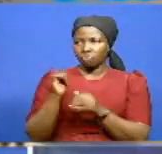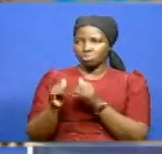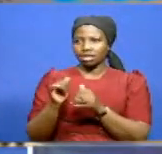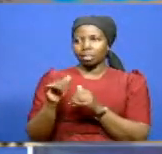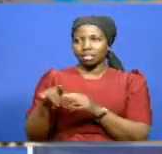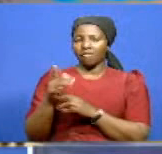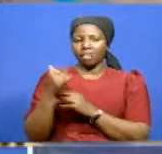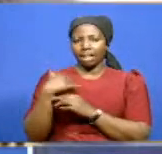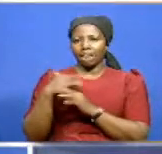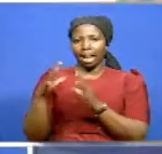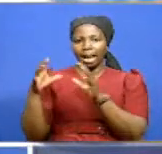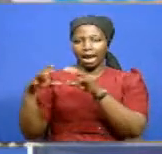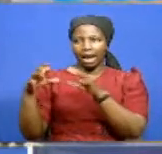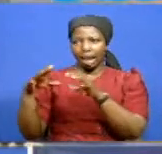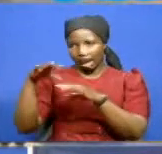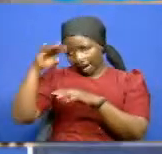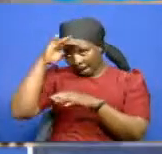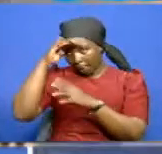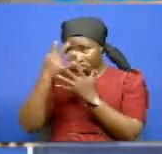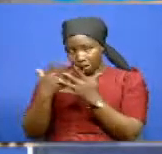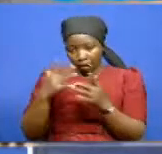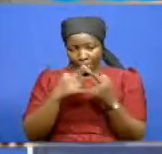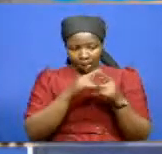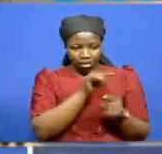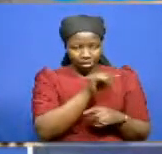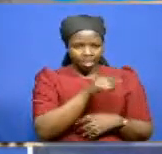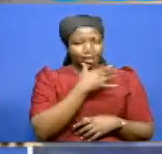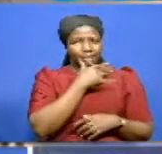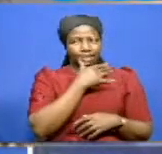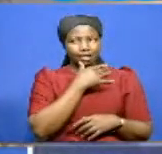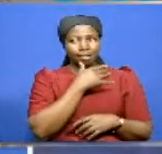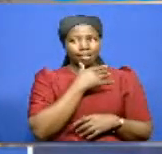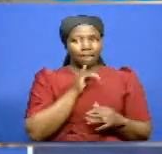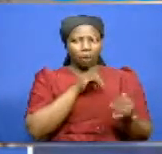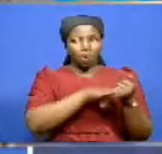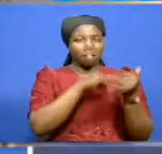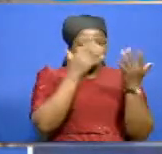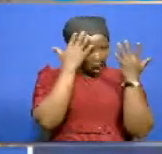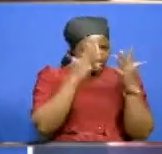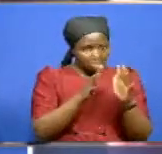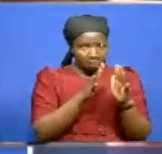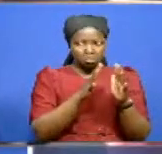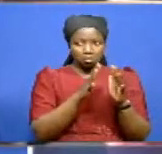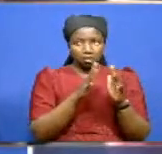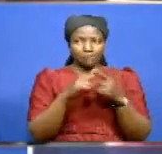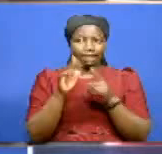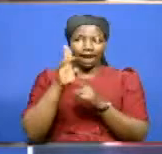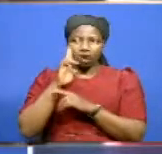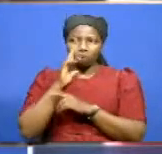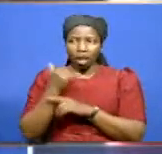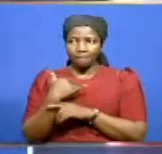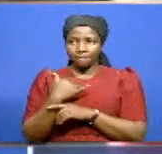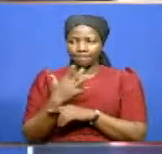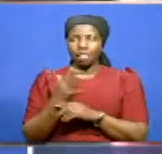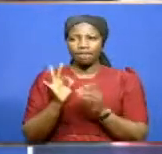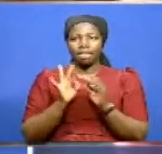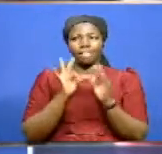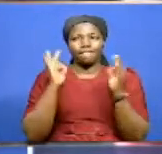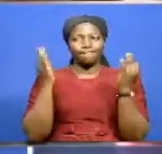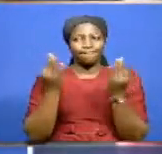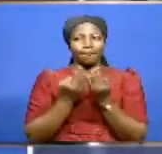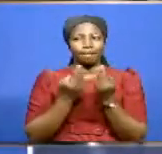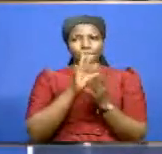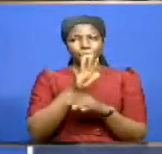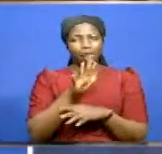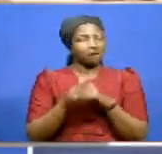na krapu mahali, lakini pipi yake hakuwa anajua huyu yango yake ndiye ni alikuwa nazo. Familia ya marehemu ilisusia